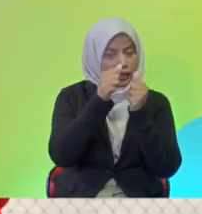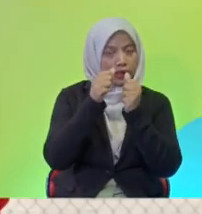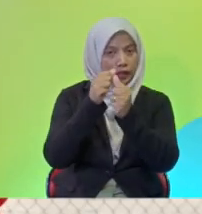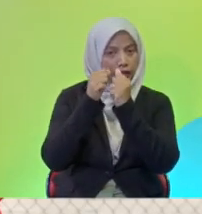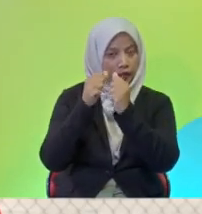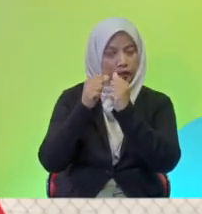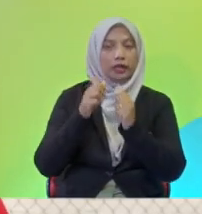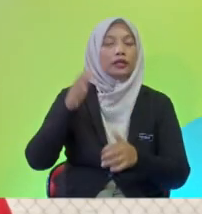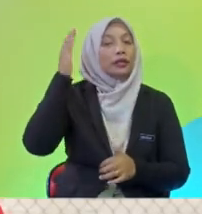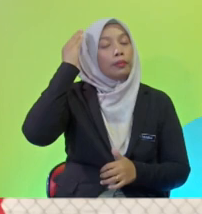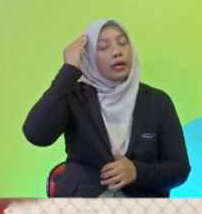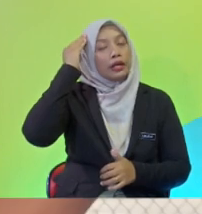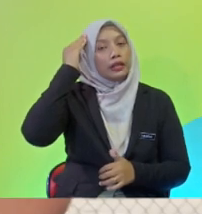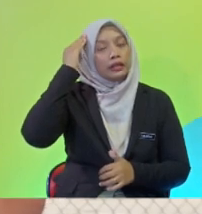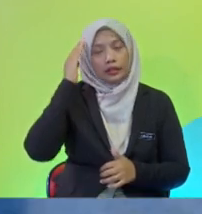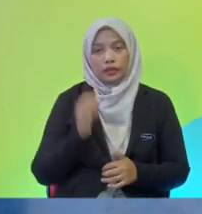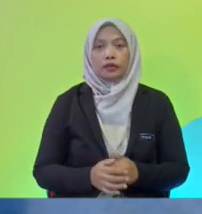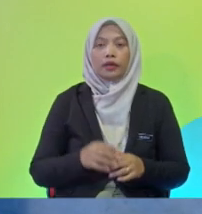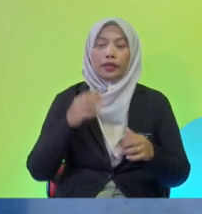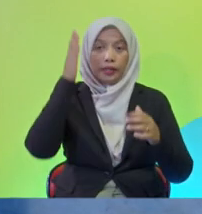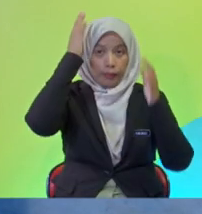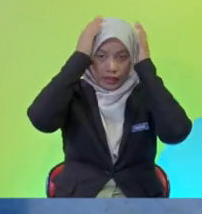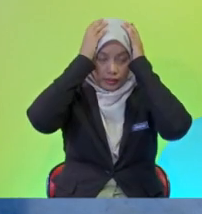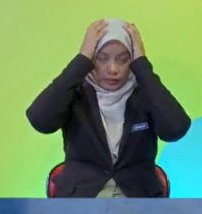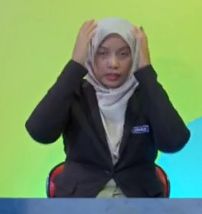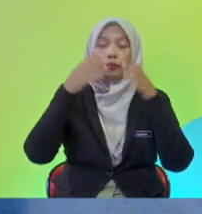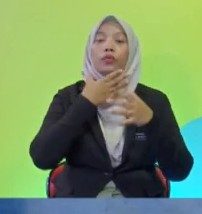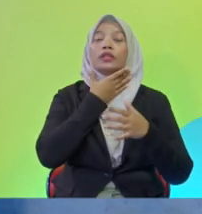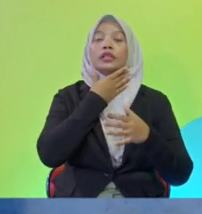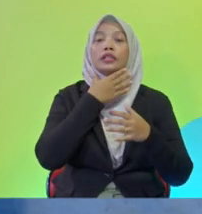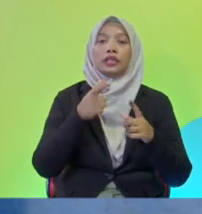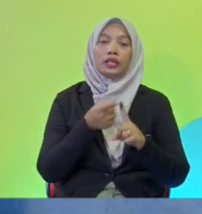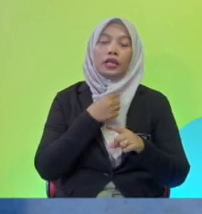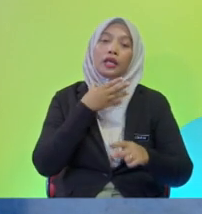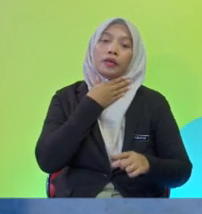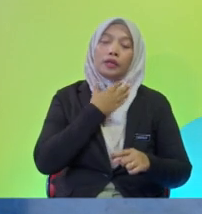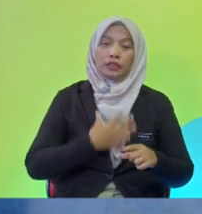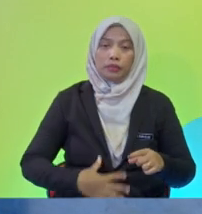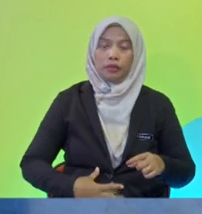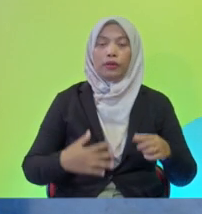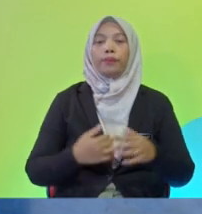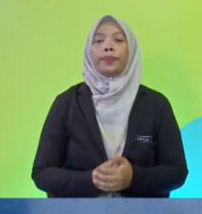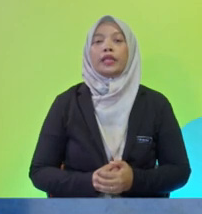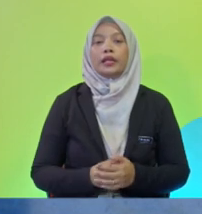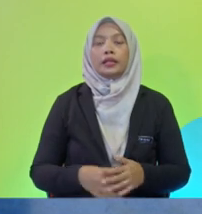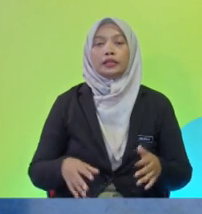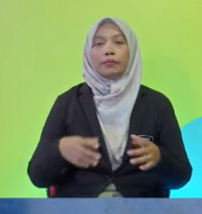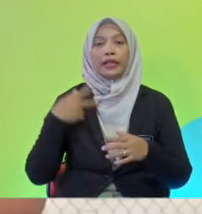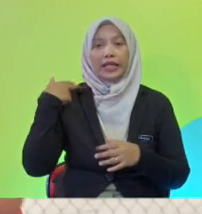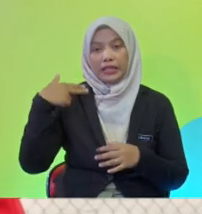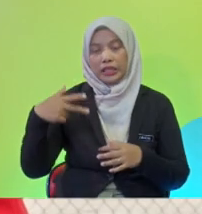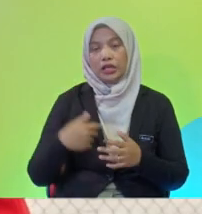kepala. Kita baling ke bahagian leher ke bawah. Itu okay, dia. Kita banyak pilihan sebenarnya. Sebab begitu banyak anggota badan kita, bahagian-bahagian kita boleh